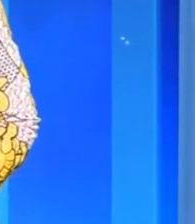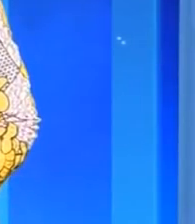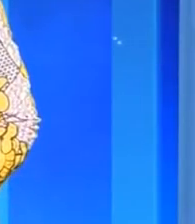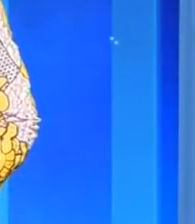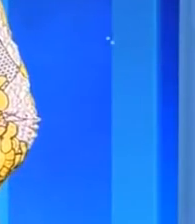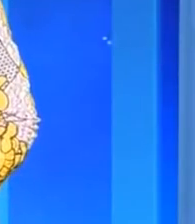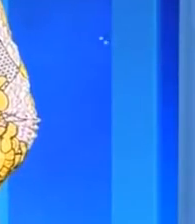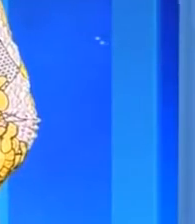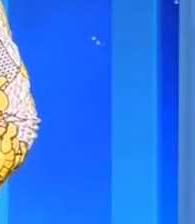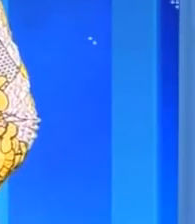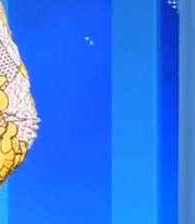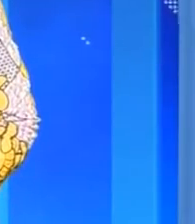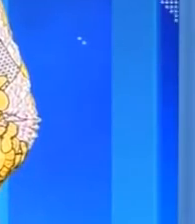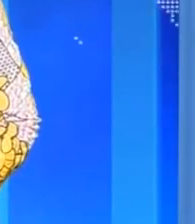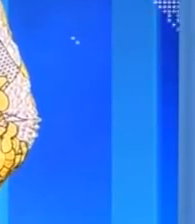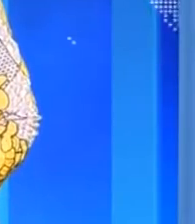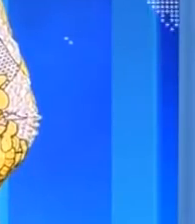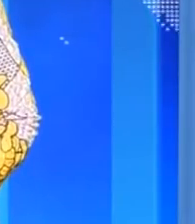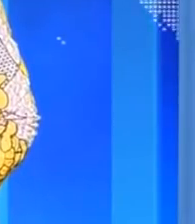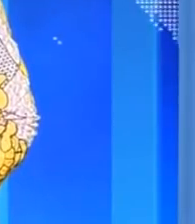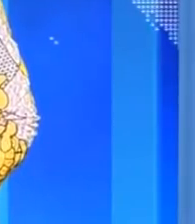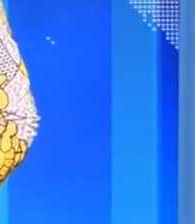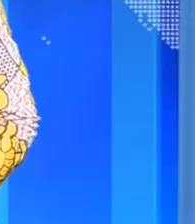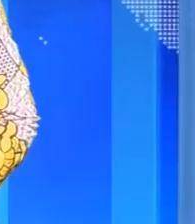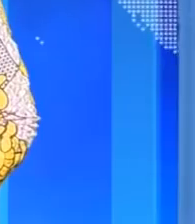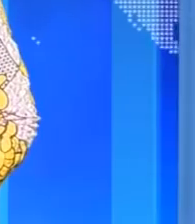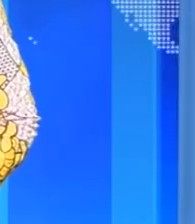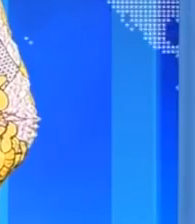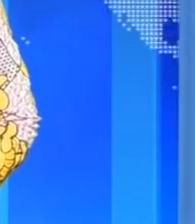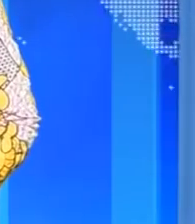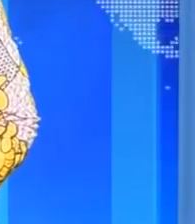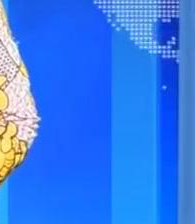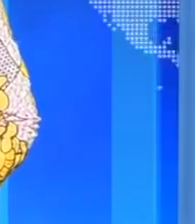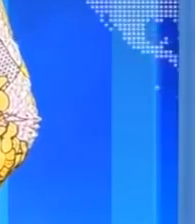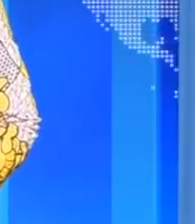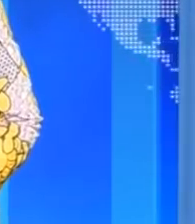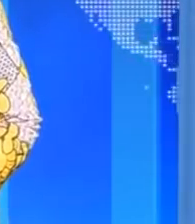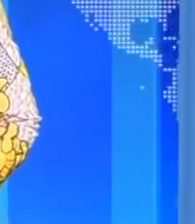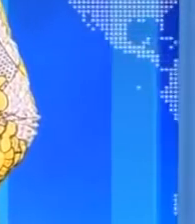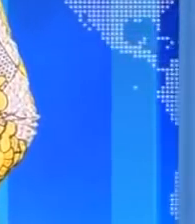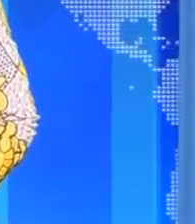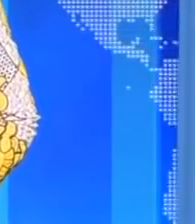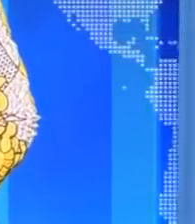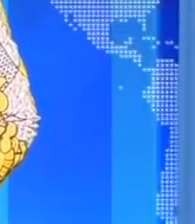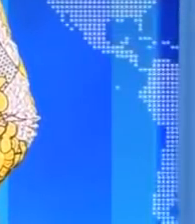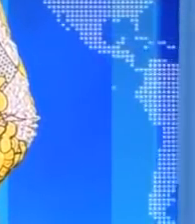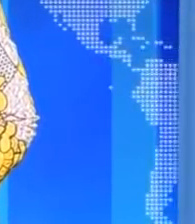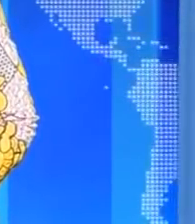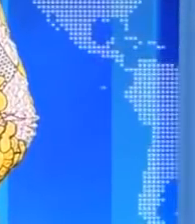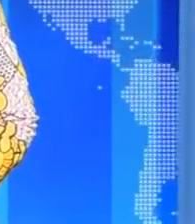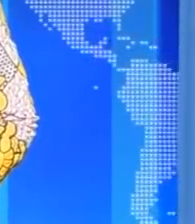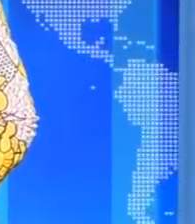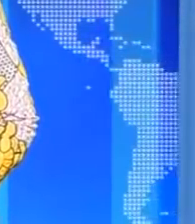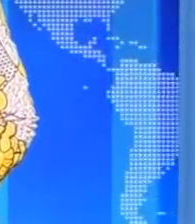s'est constitué des réserves d'eau et de l'exil excuser pour ce désagrément lié à cette